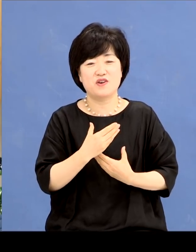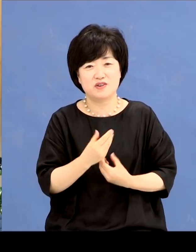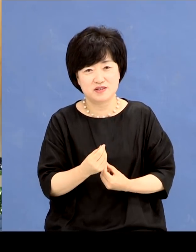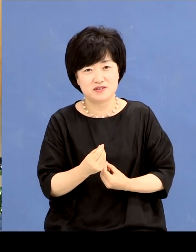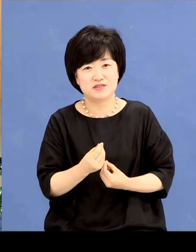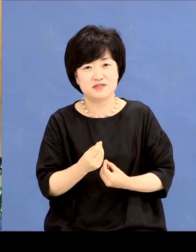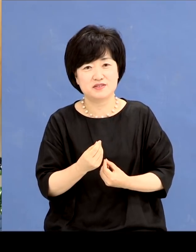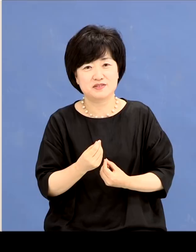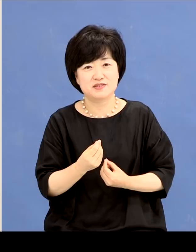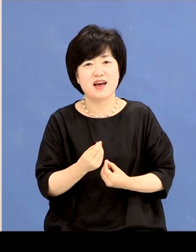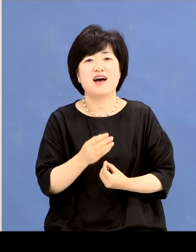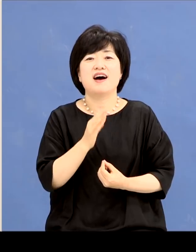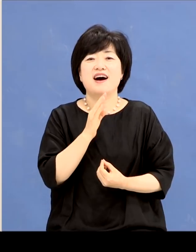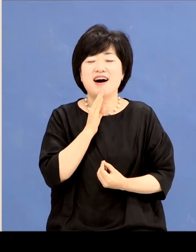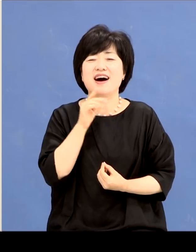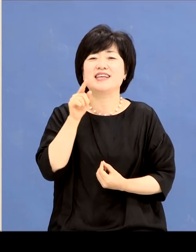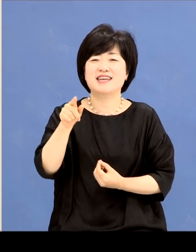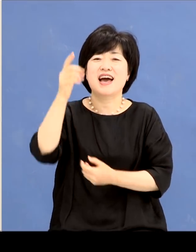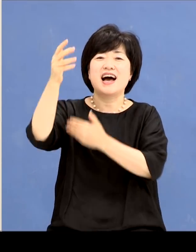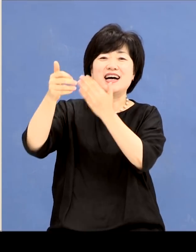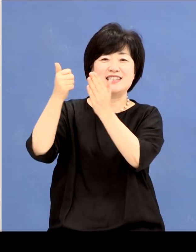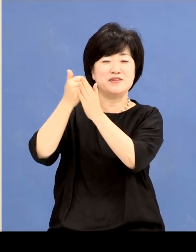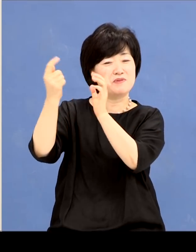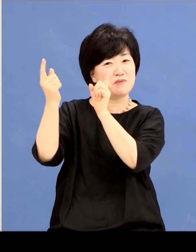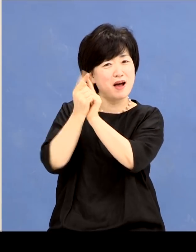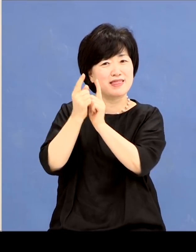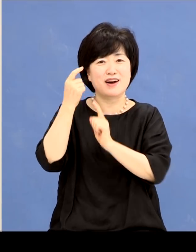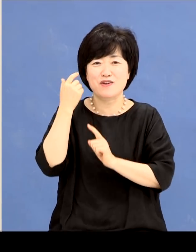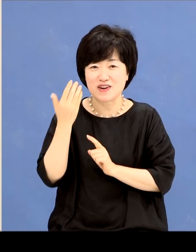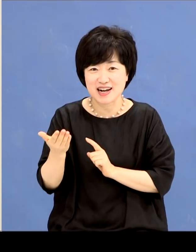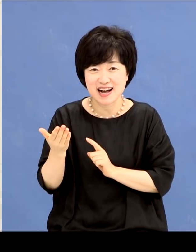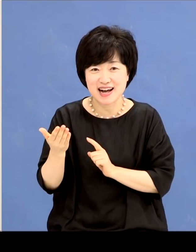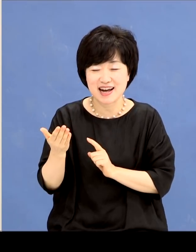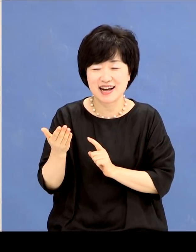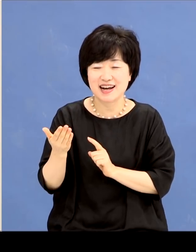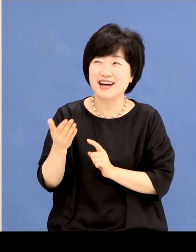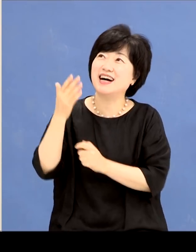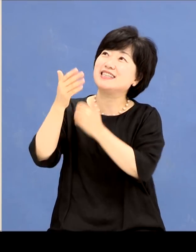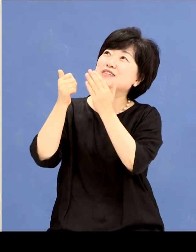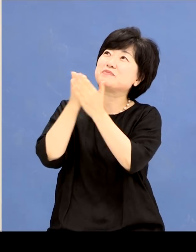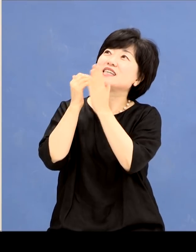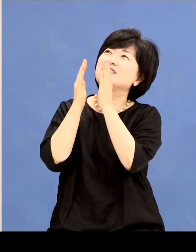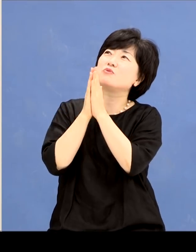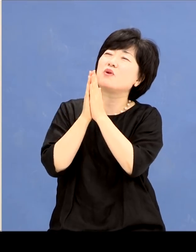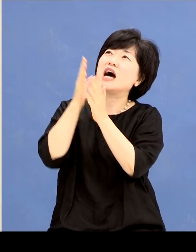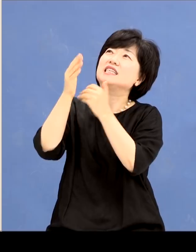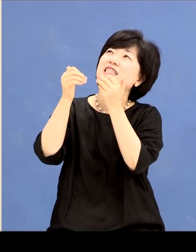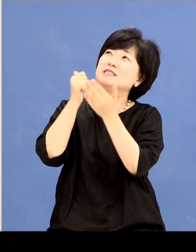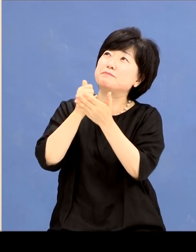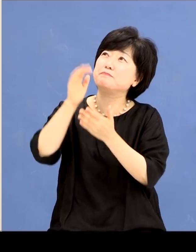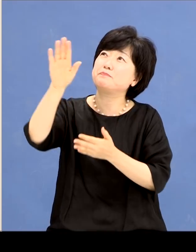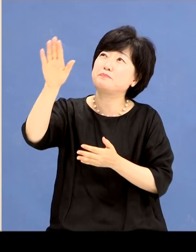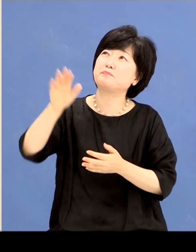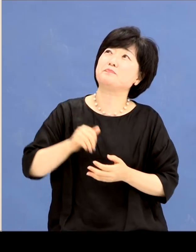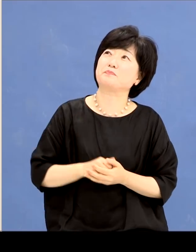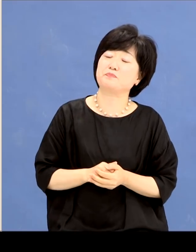편해졌어요. 네. 그래서 이게 하나님을 만난 걸까 해서 제가 하나님께 이렇게 기도를 했어요. 네. 하나님,